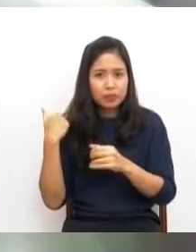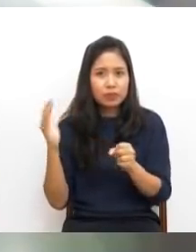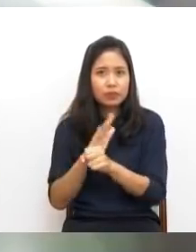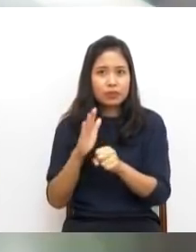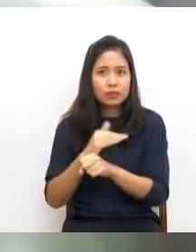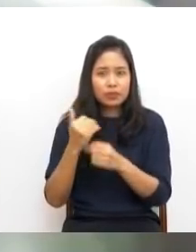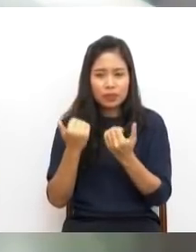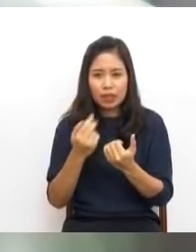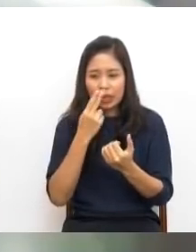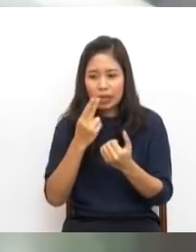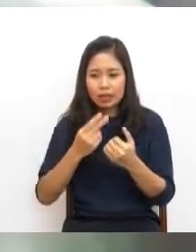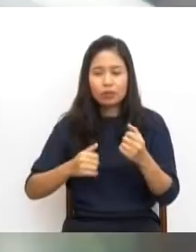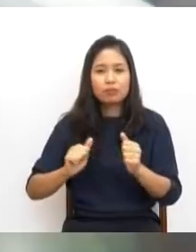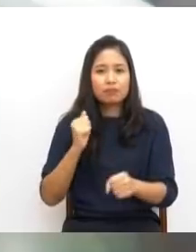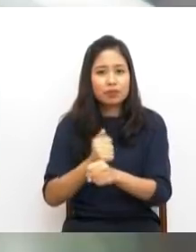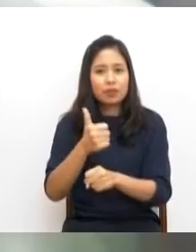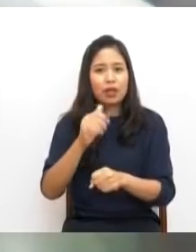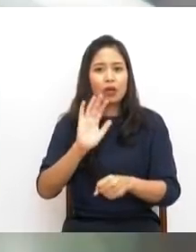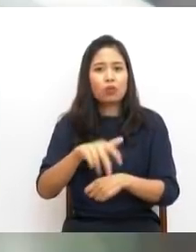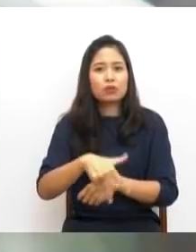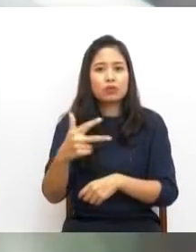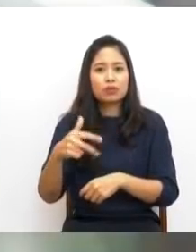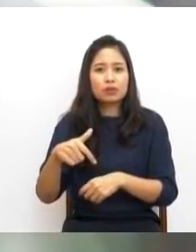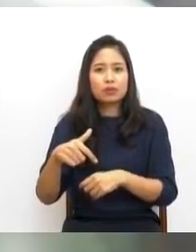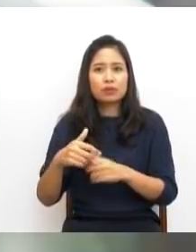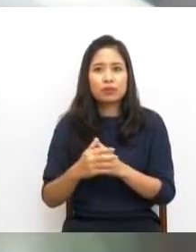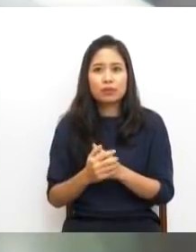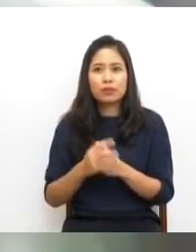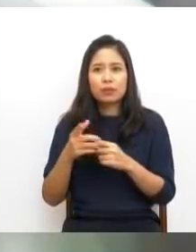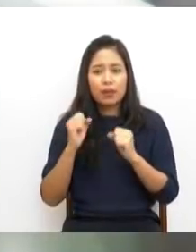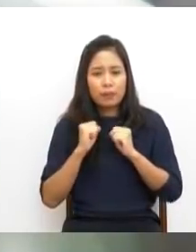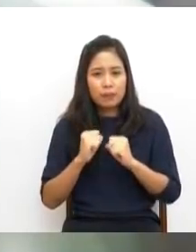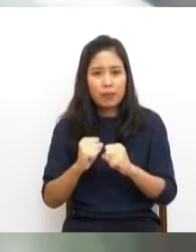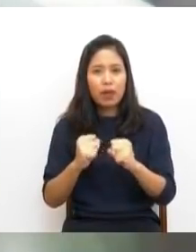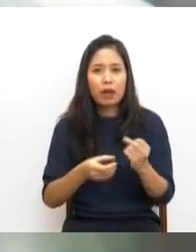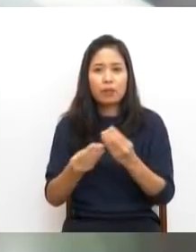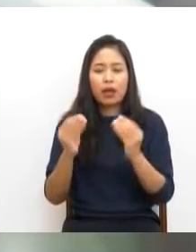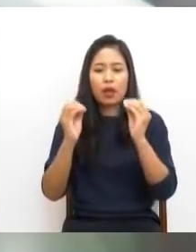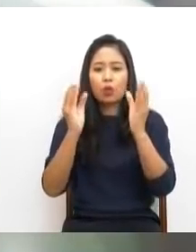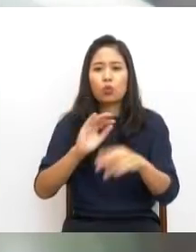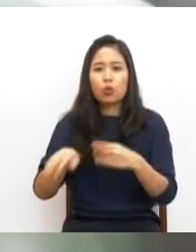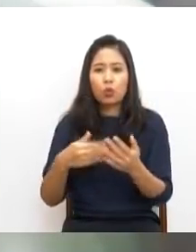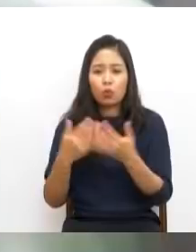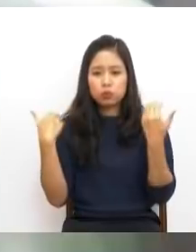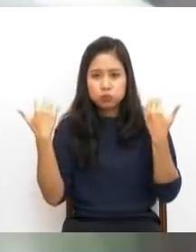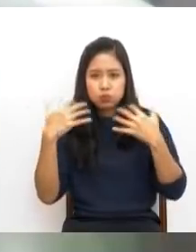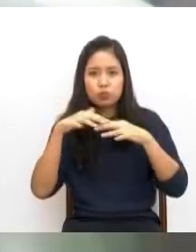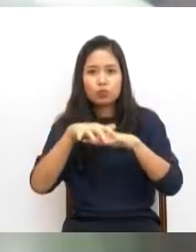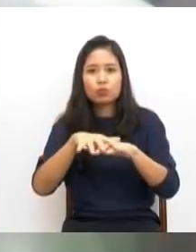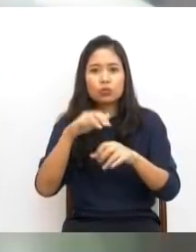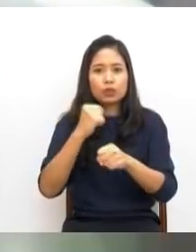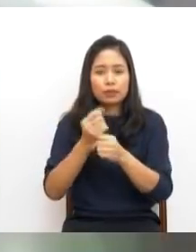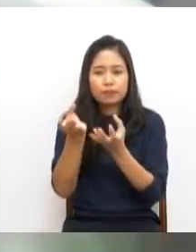ำเร็จในการอบรมอย่างไรบ้างตัวนี้ค่ะ คือโดยปกติเราพยายามที่จะอยากที่จะให้คุณครูมีส่วนร่วมในทุกๆครั้งแล้วก็ได้รับ